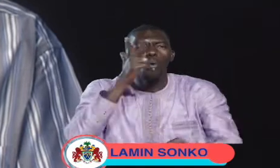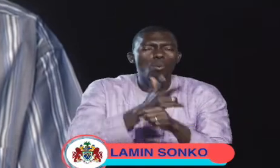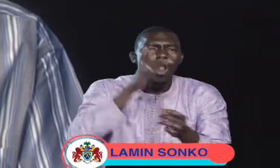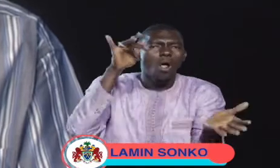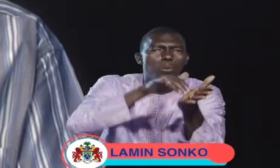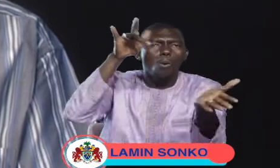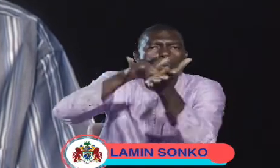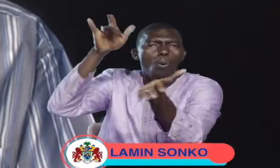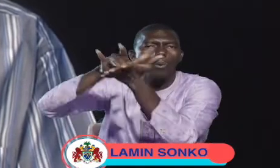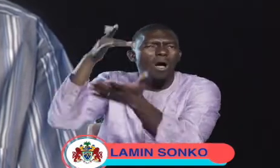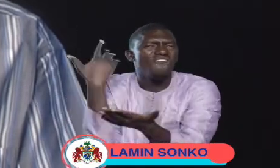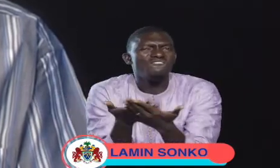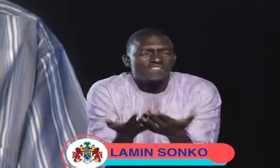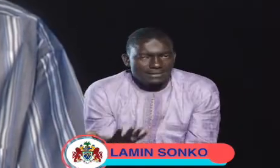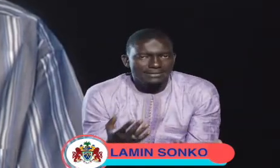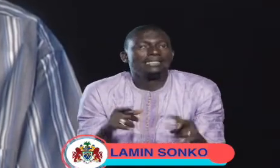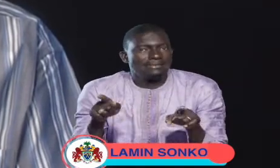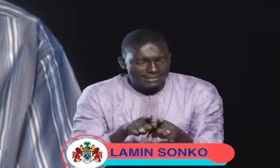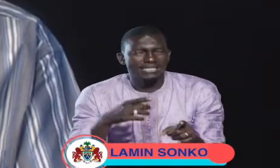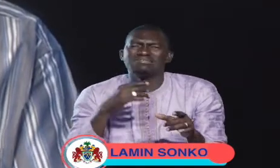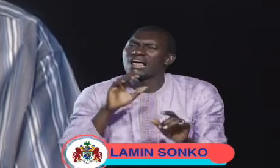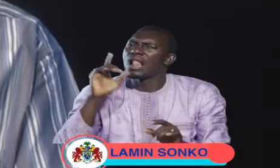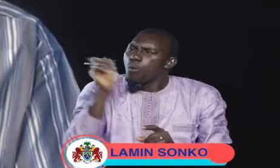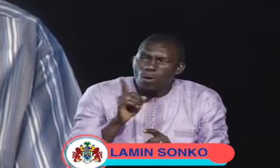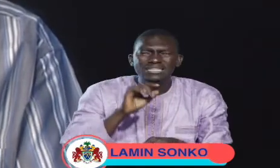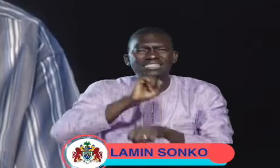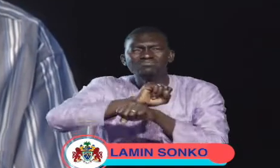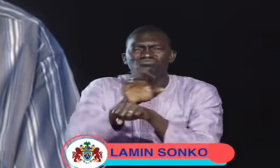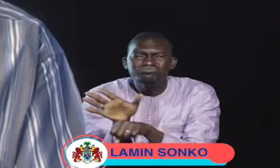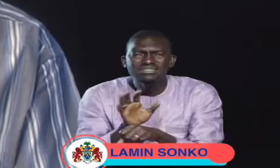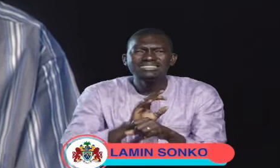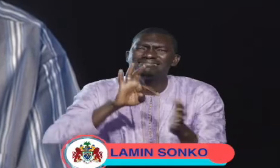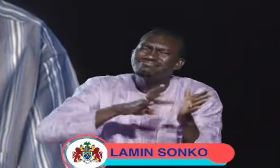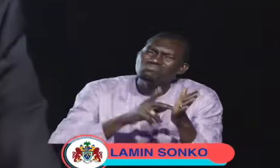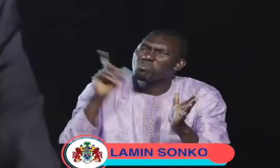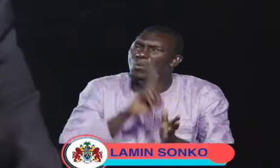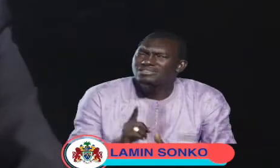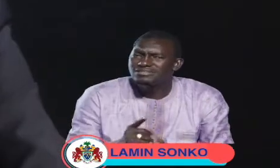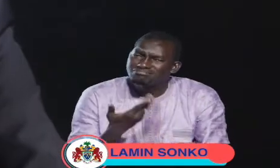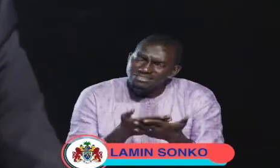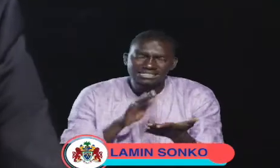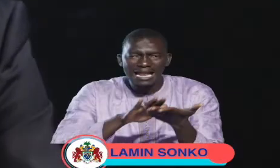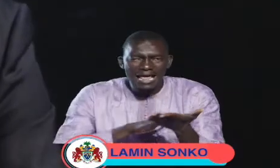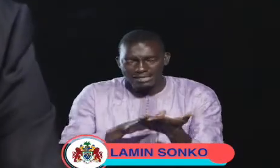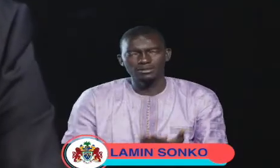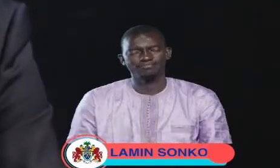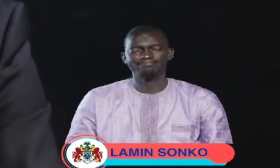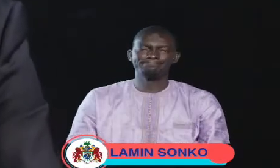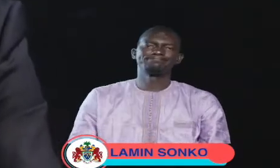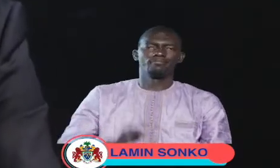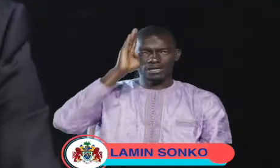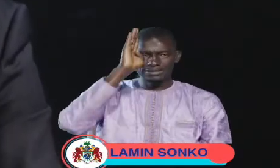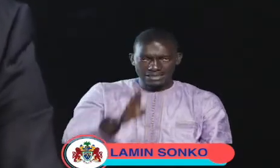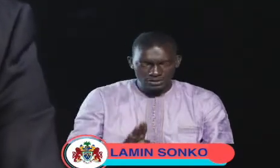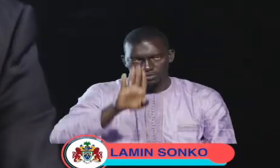fo mole fo nam munem ñin covid 19 de wala coronavirus ñin kuram bu kuran sifal baraka baake